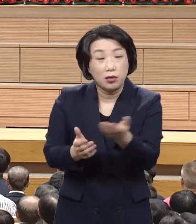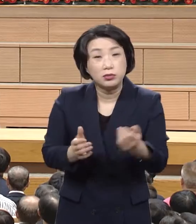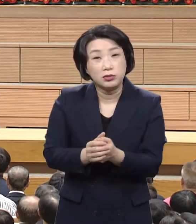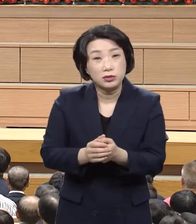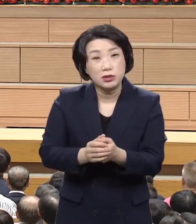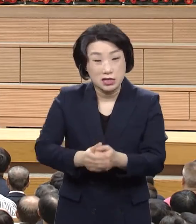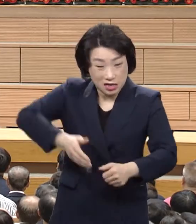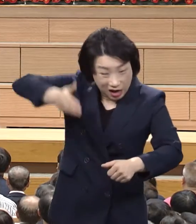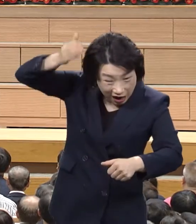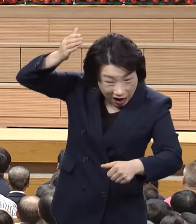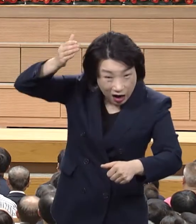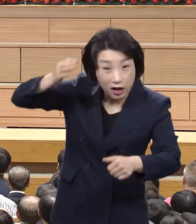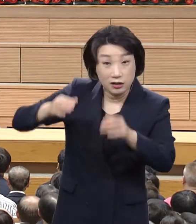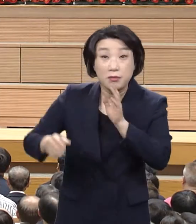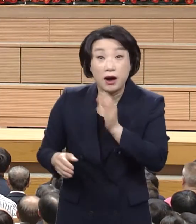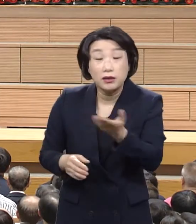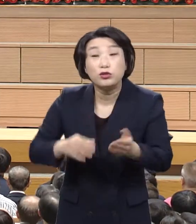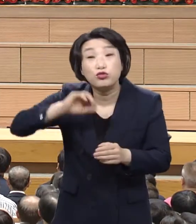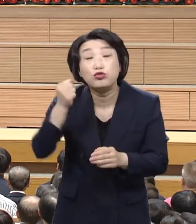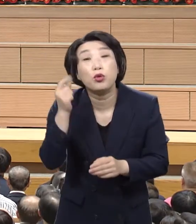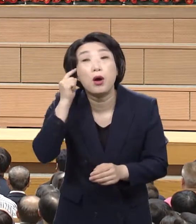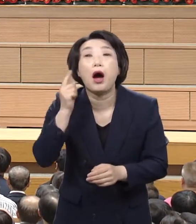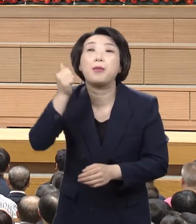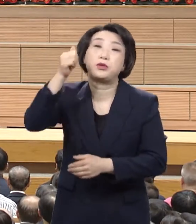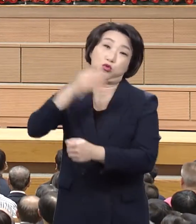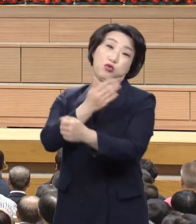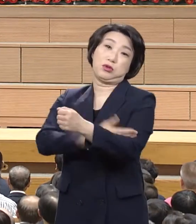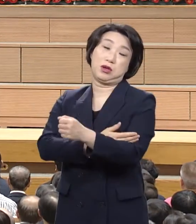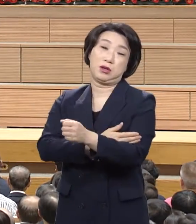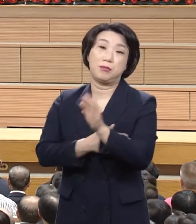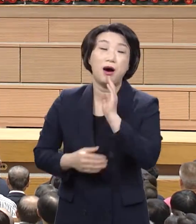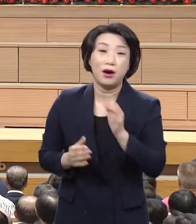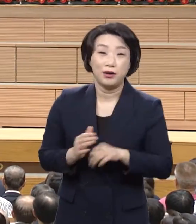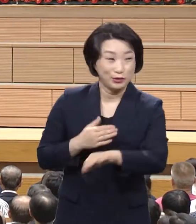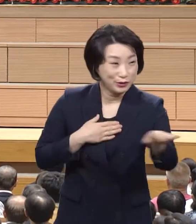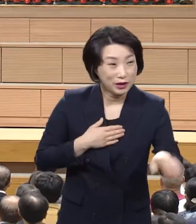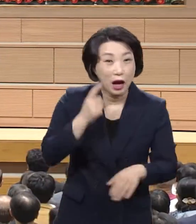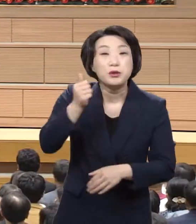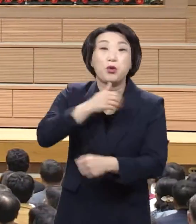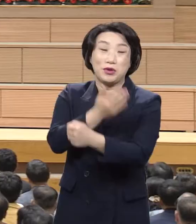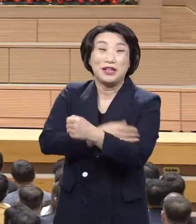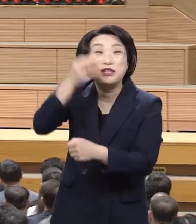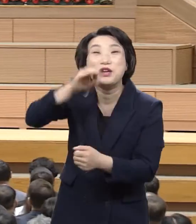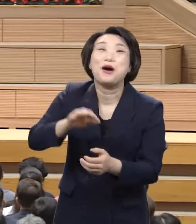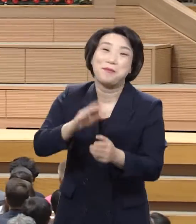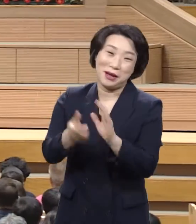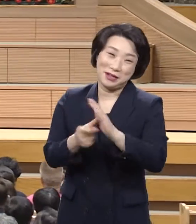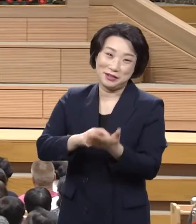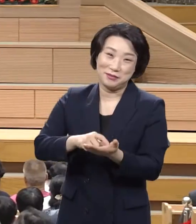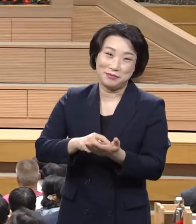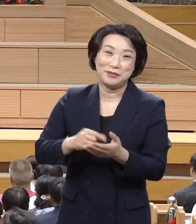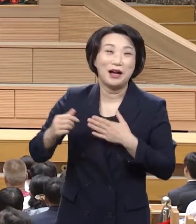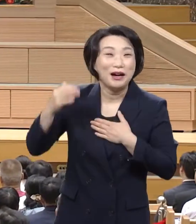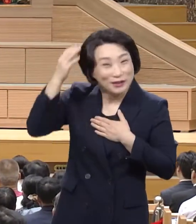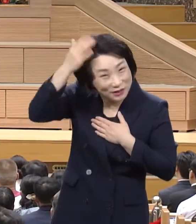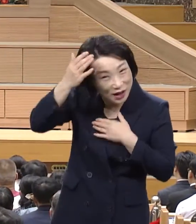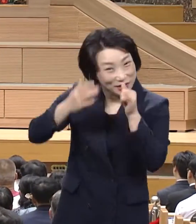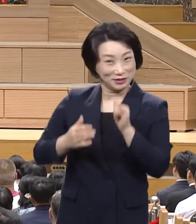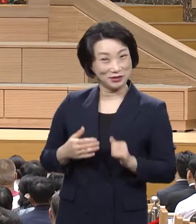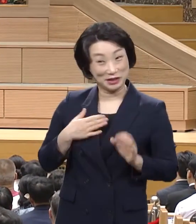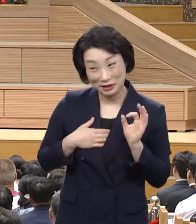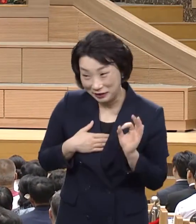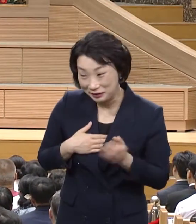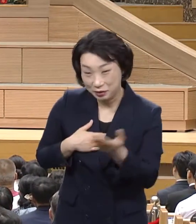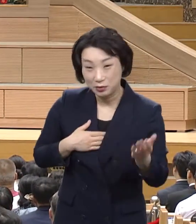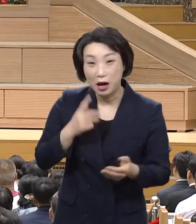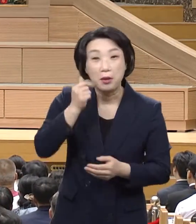권한을 인정하는 만큼 아버지 사랑받는 겁니다. 이해가 됩니까? 근데 아버지